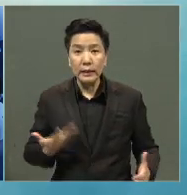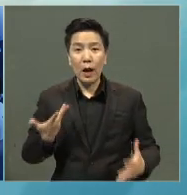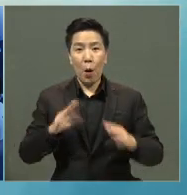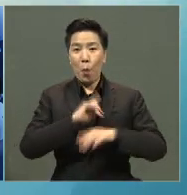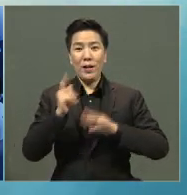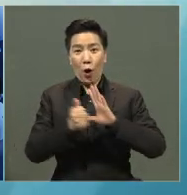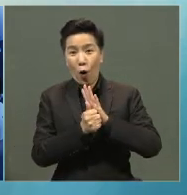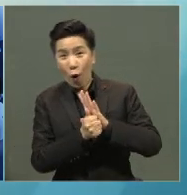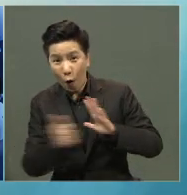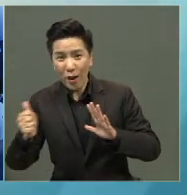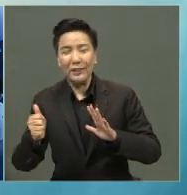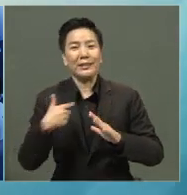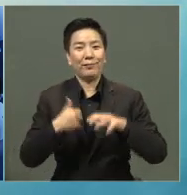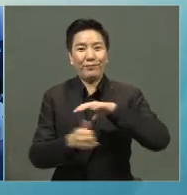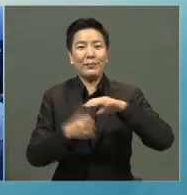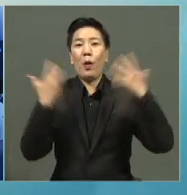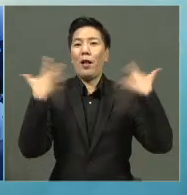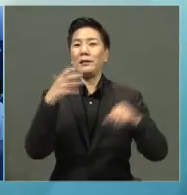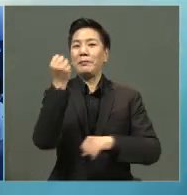กับไม่มีอาการอะไรเลยแต่วันที่จะออกจากstate